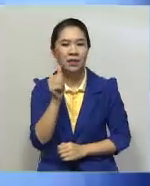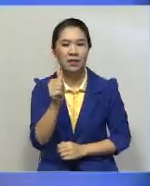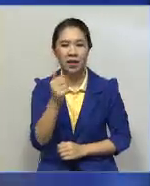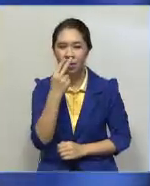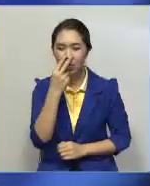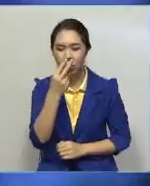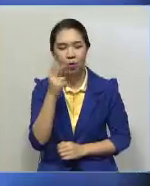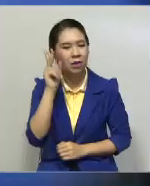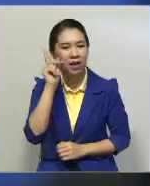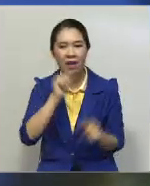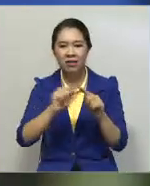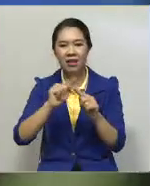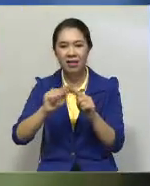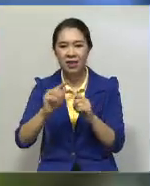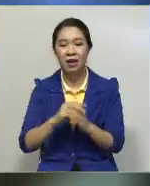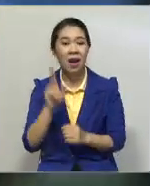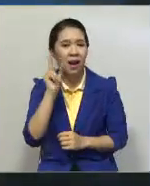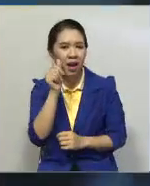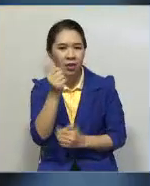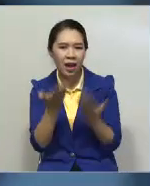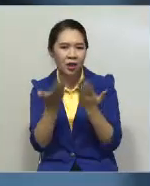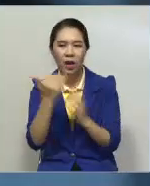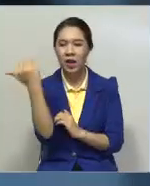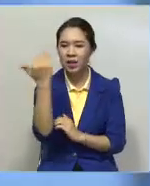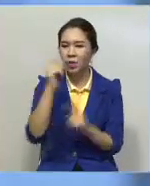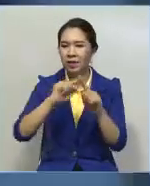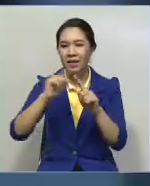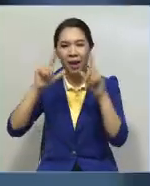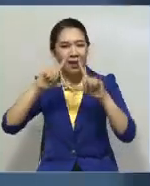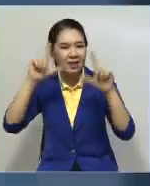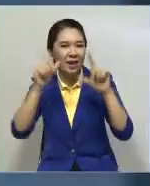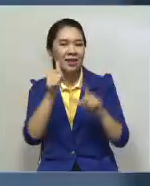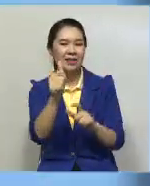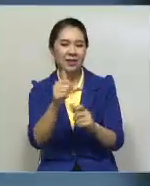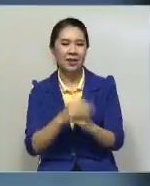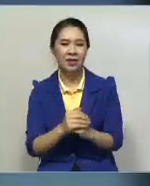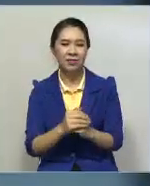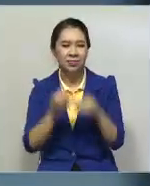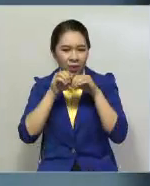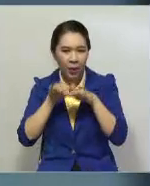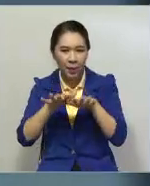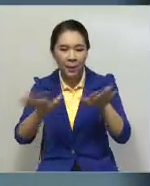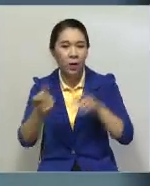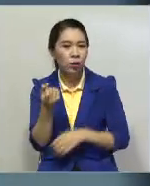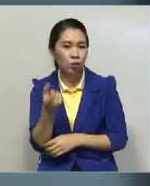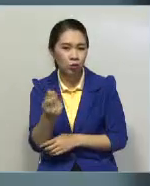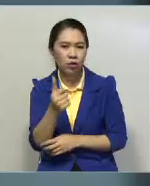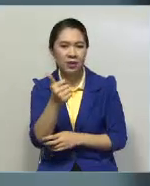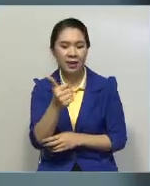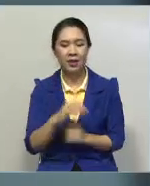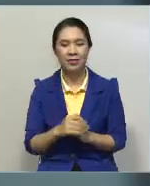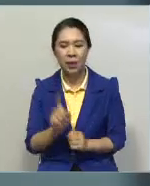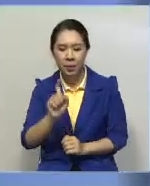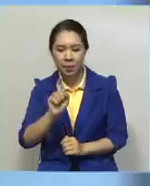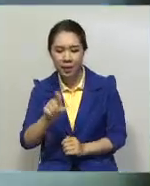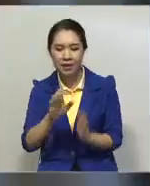แล้วก็ดูได้ทุกช่วงข่าวไม่ว่าจะเป็นข่าวก็ดีหรือรายการเด่นๆของ NBT รวมไปถึงการถ่ายทอดสดนะคะเพียงแค่คุณคลิกเข้